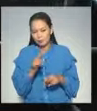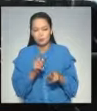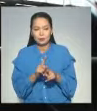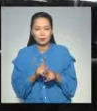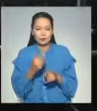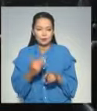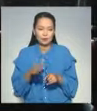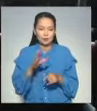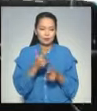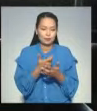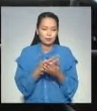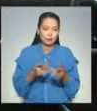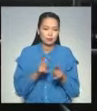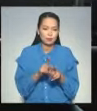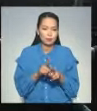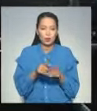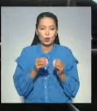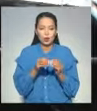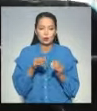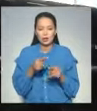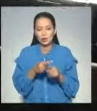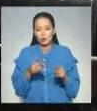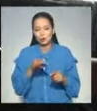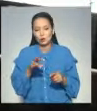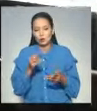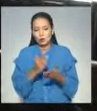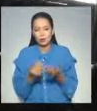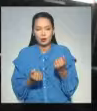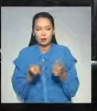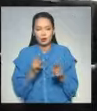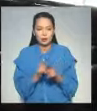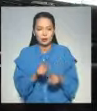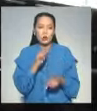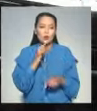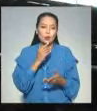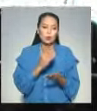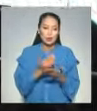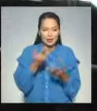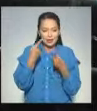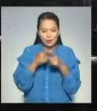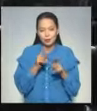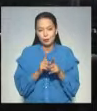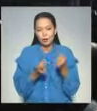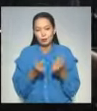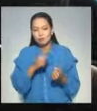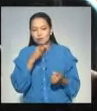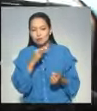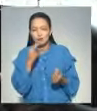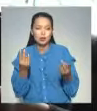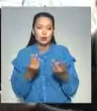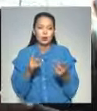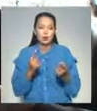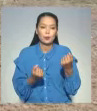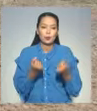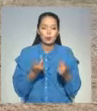мүшелерін қару-жарақты қосқанда жалпы 10,5 тоннаны құрайды. Сол кезде көлікті тізгіндеу сәл қиындайды, және техниканы жүргізу кезінде мұқият болу керек, себебі